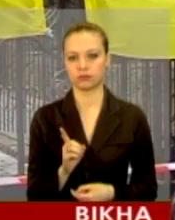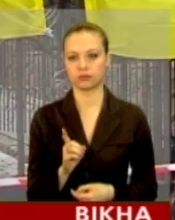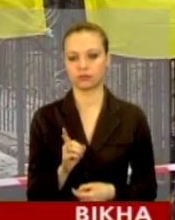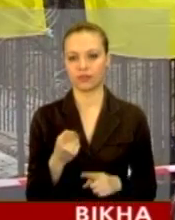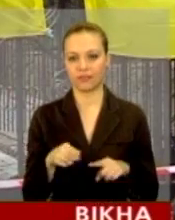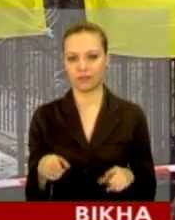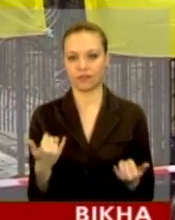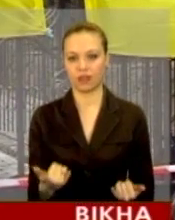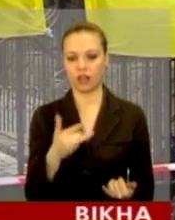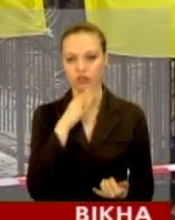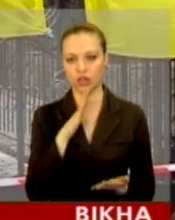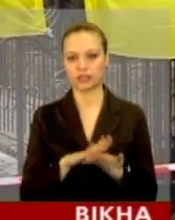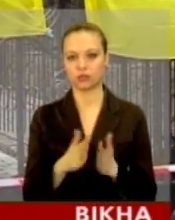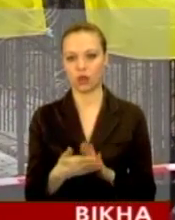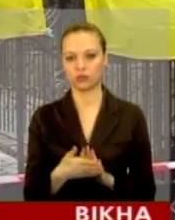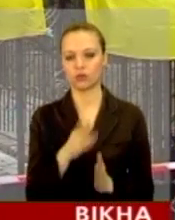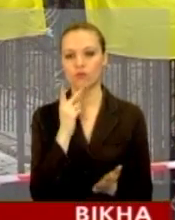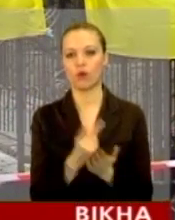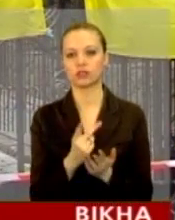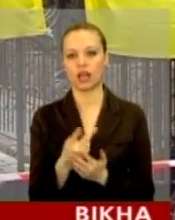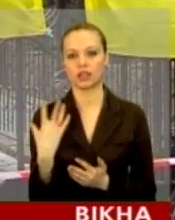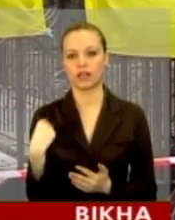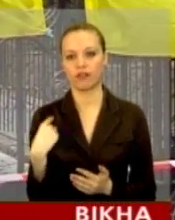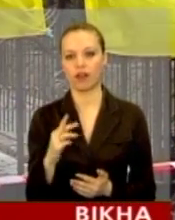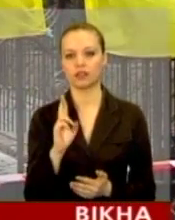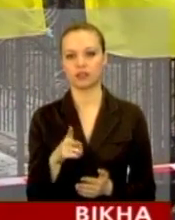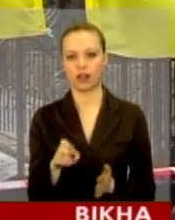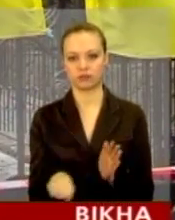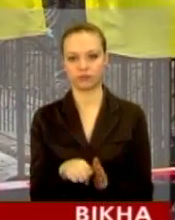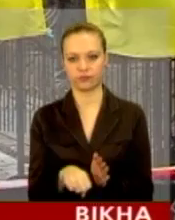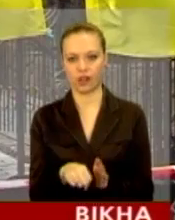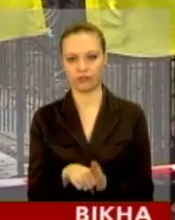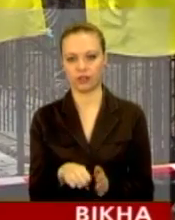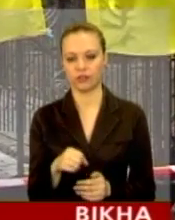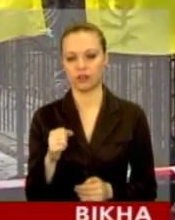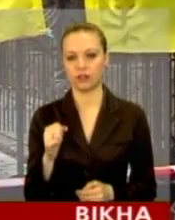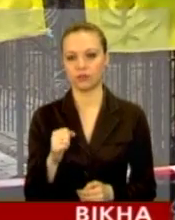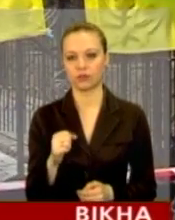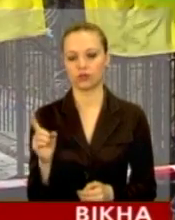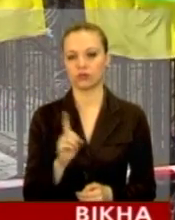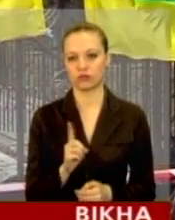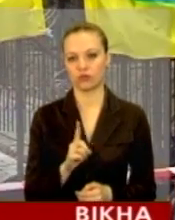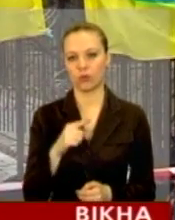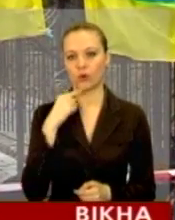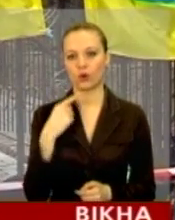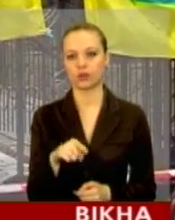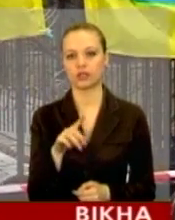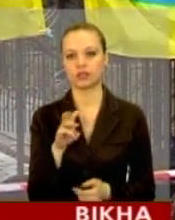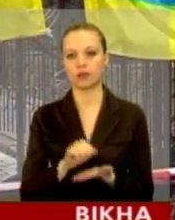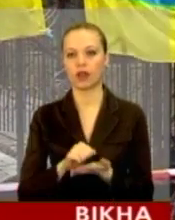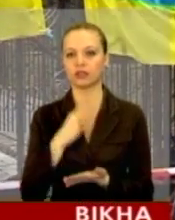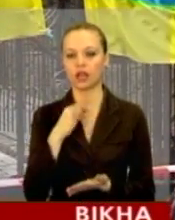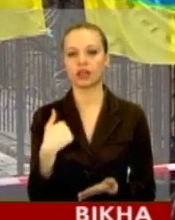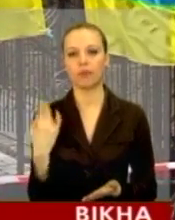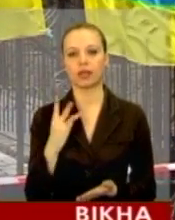в даний час ситуації показати львів'ян як варварів, щоб російські медіа сказали, нам